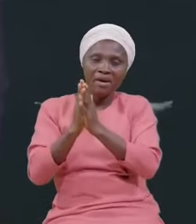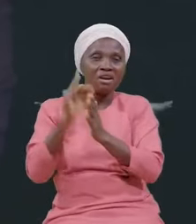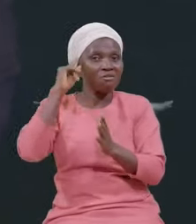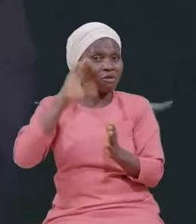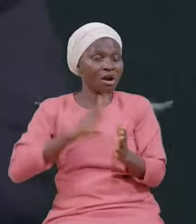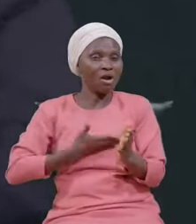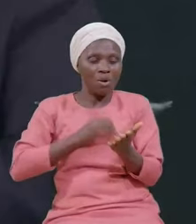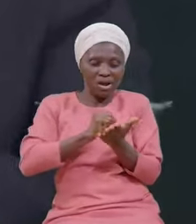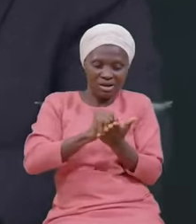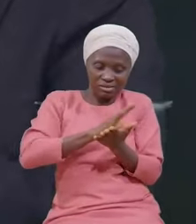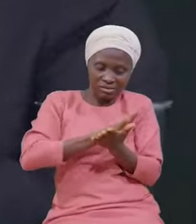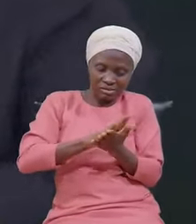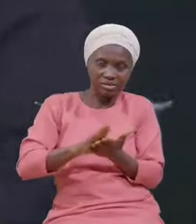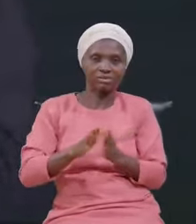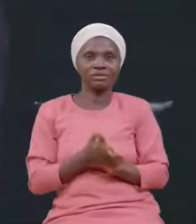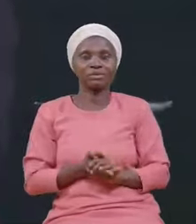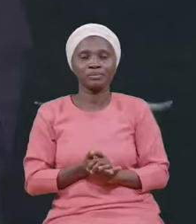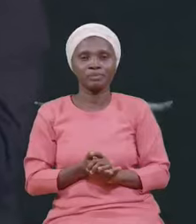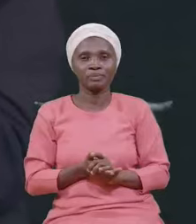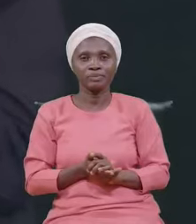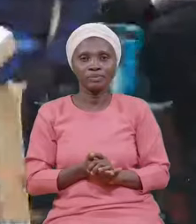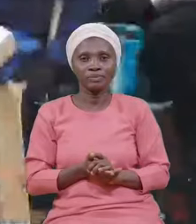notre sanctification.